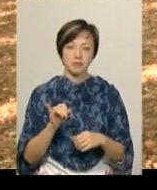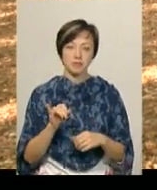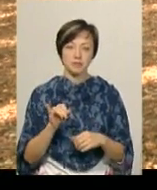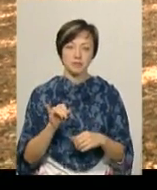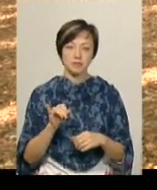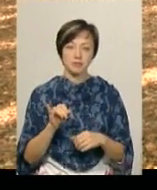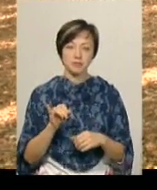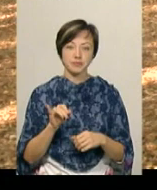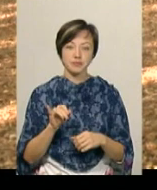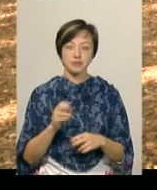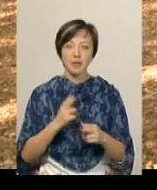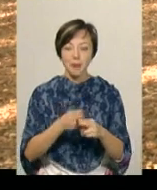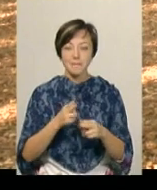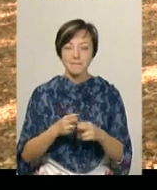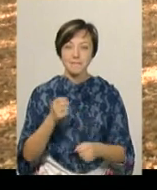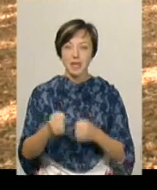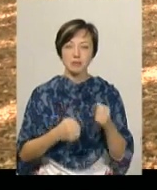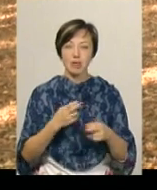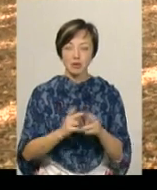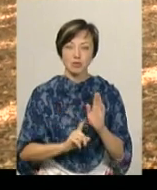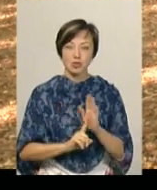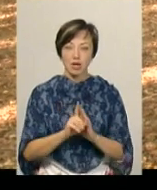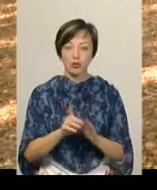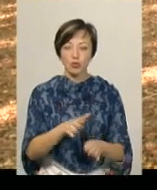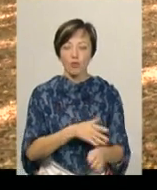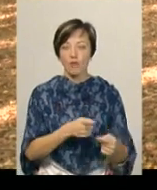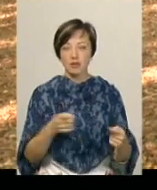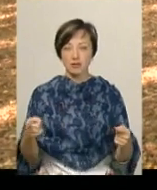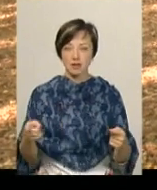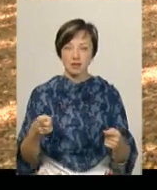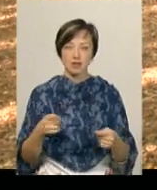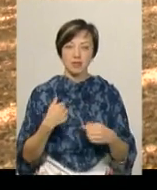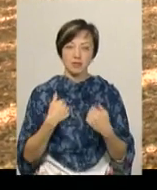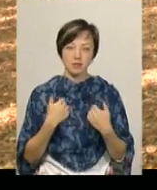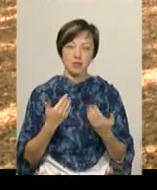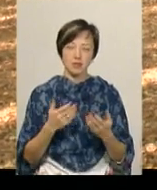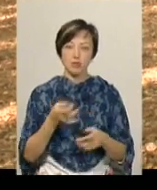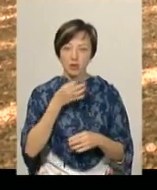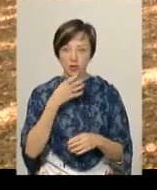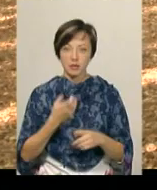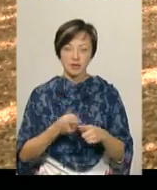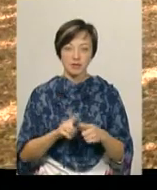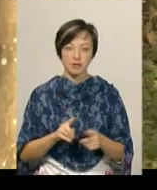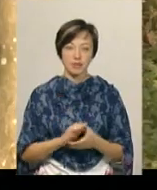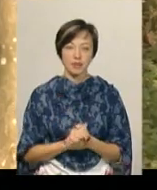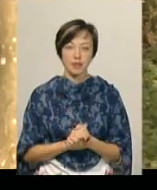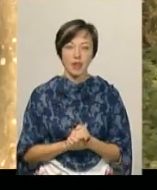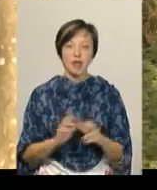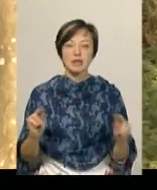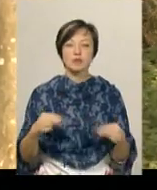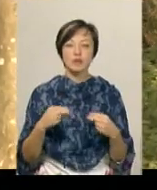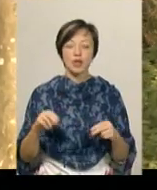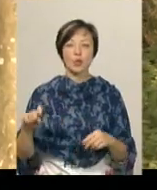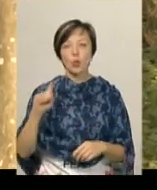бігла там бар'єри, потім почала довгі дистанції бігати, крос мені, мені дуже подобається крос бігти. На